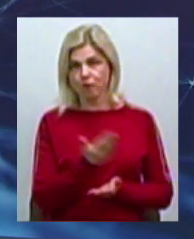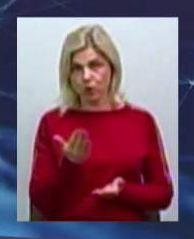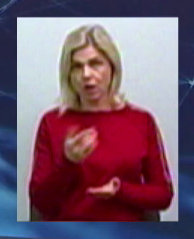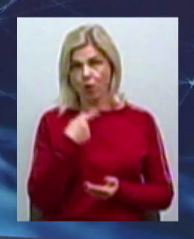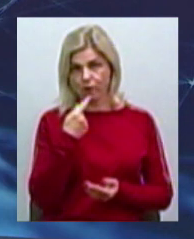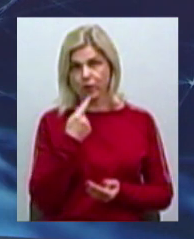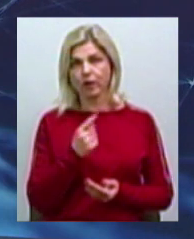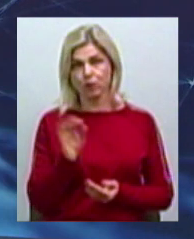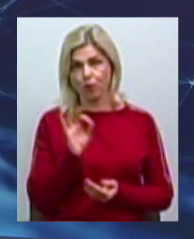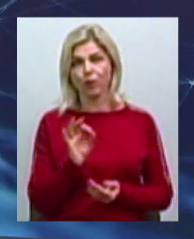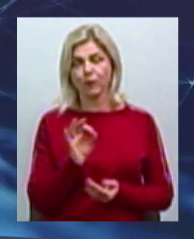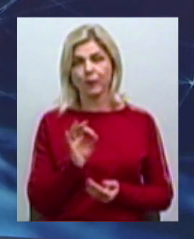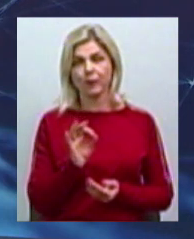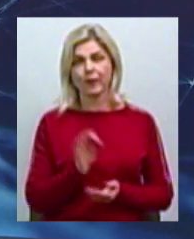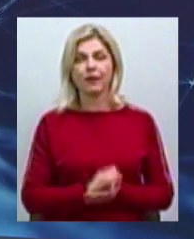про